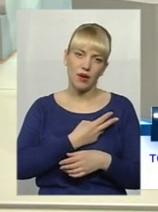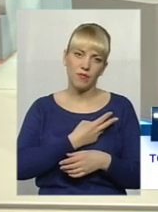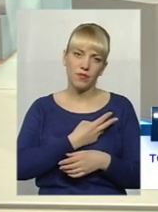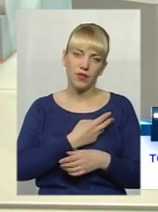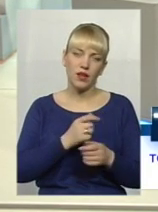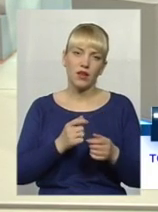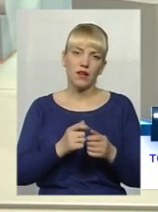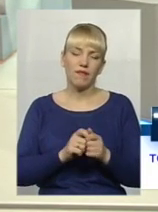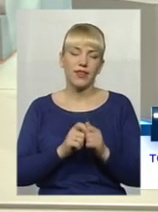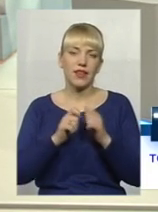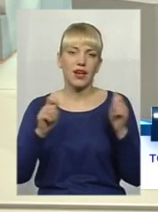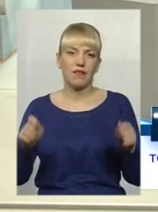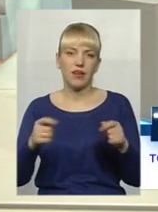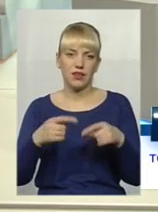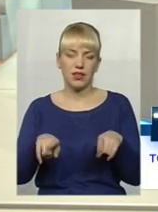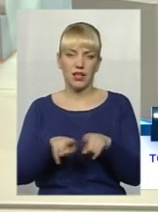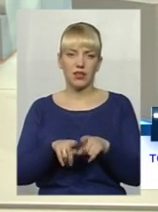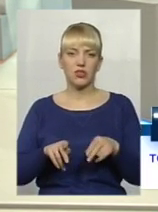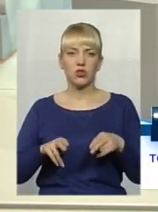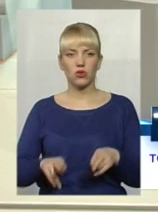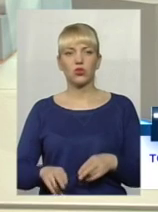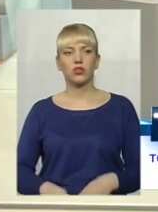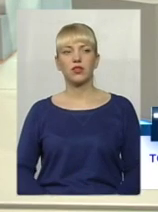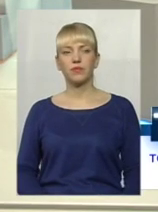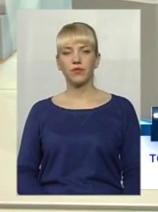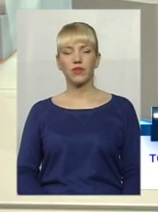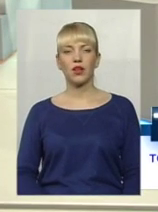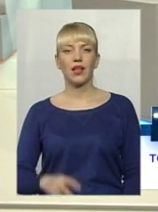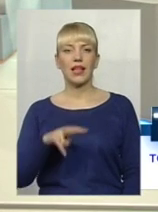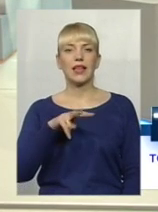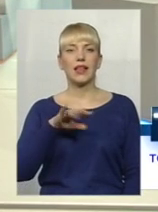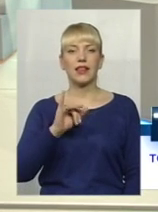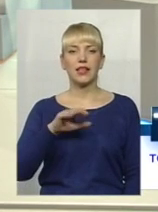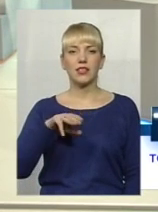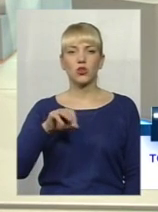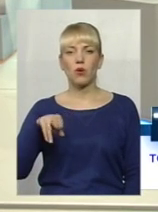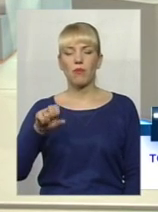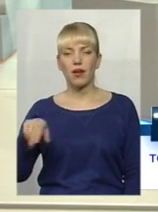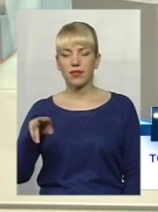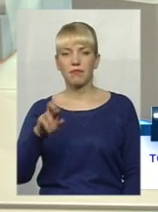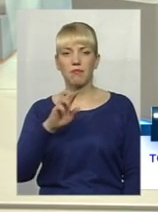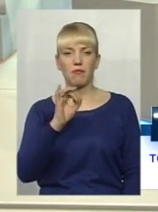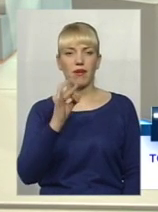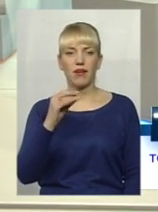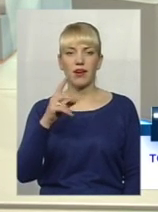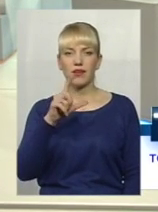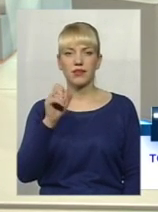викривати такі злочини? По суті, те, що ми маємо листопад і тепер березень місяць, маємо